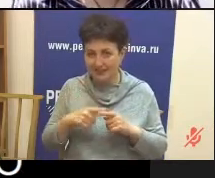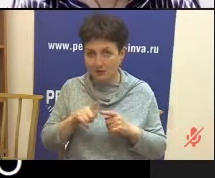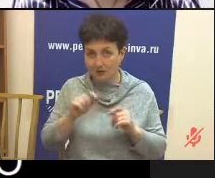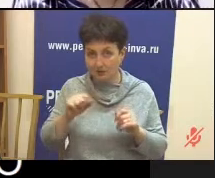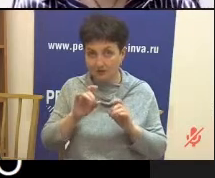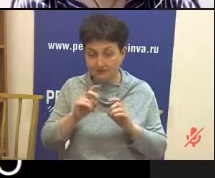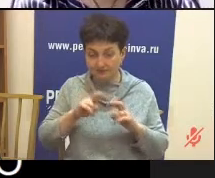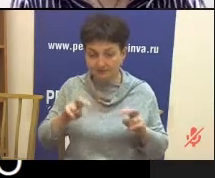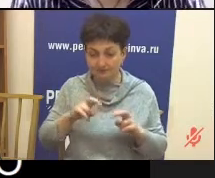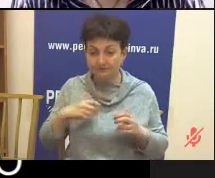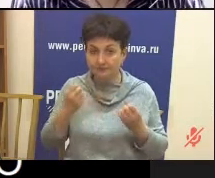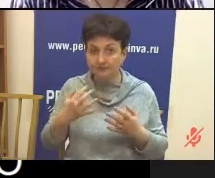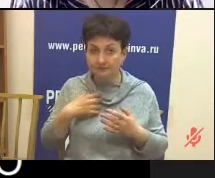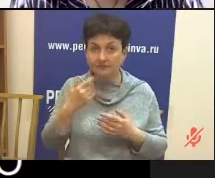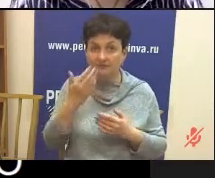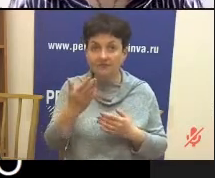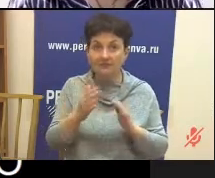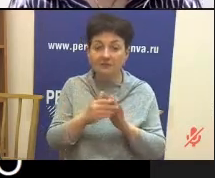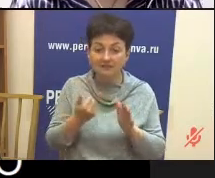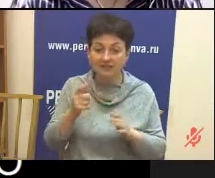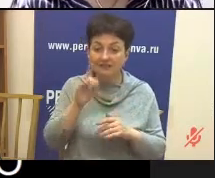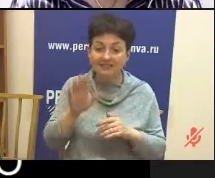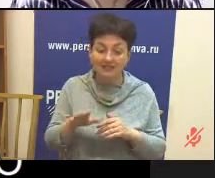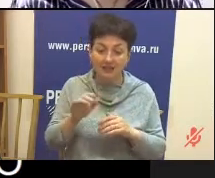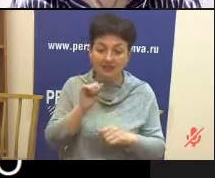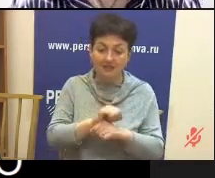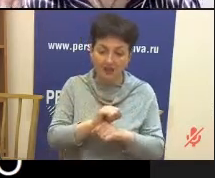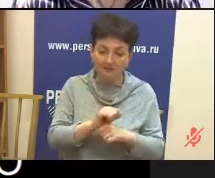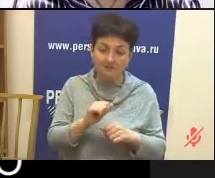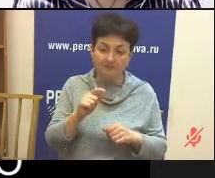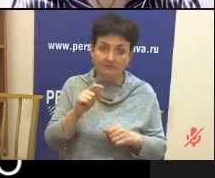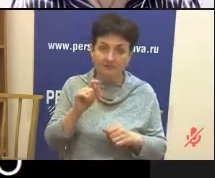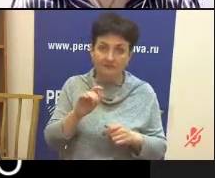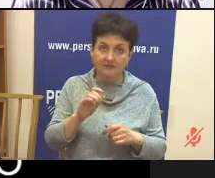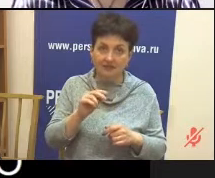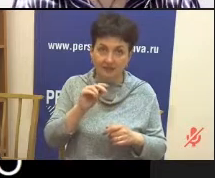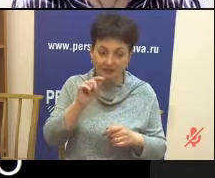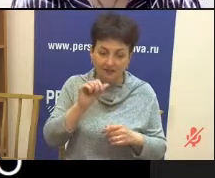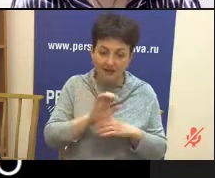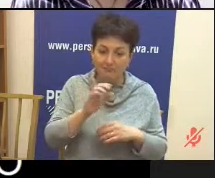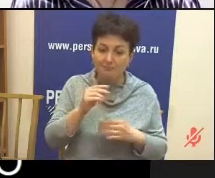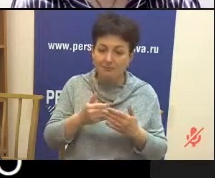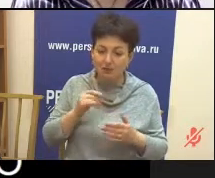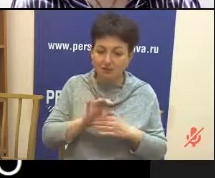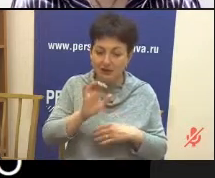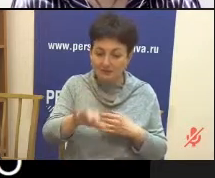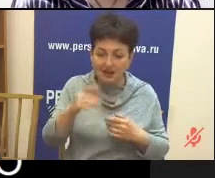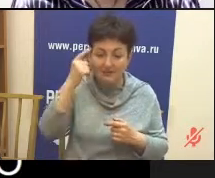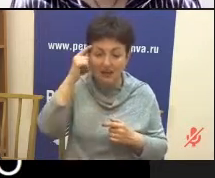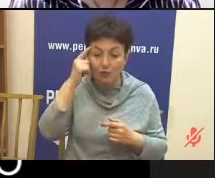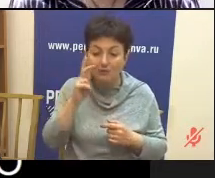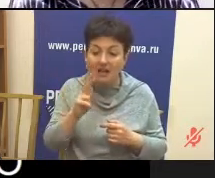честный кейс, который можно разобрать. Вас я просто призываю всегда останавливаться, прежде чем вы